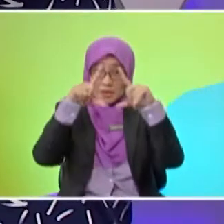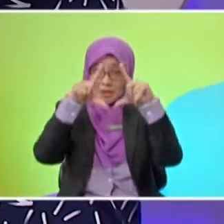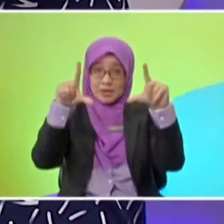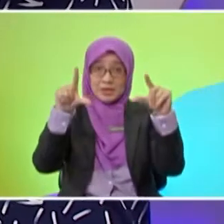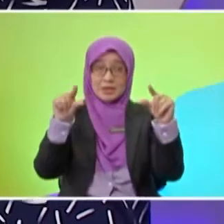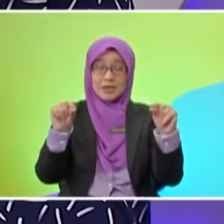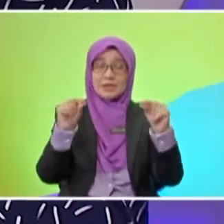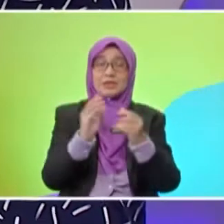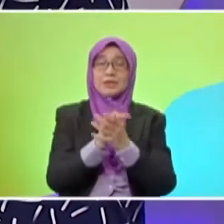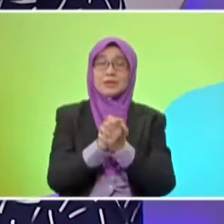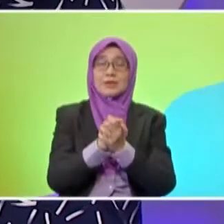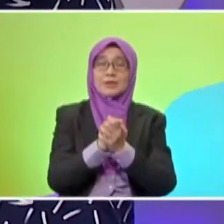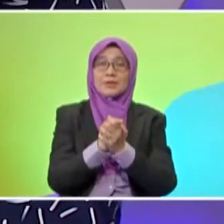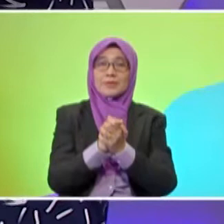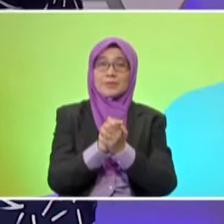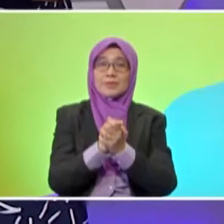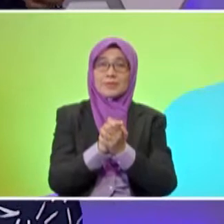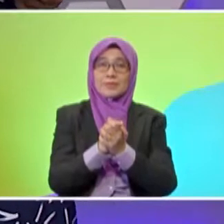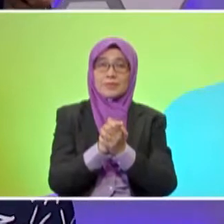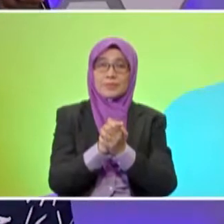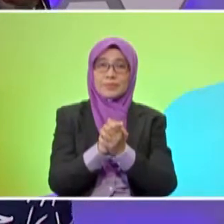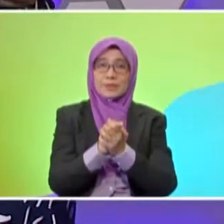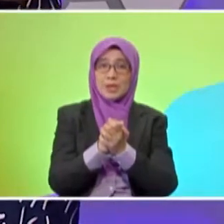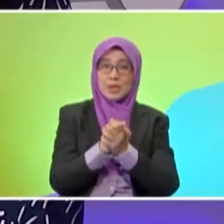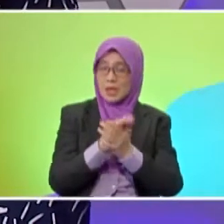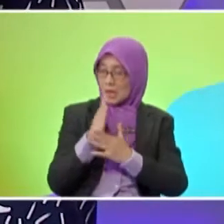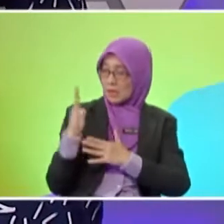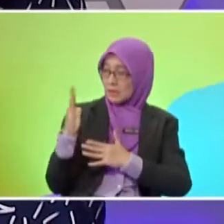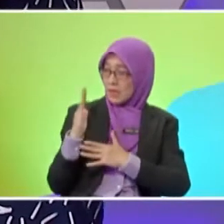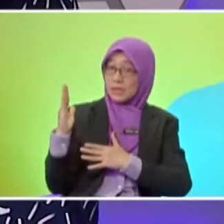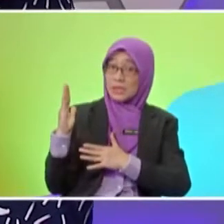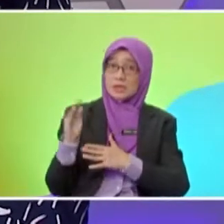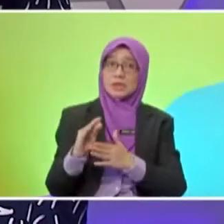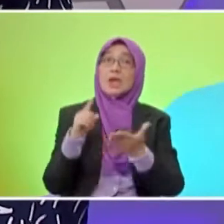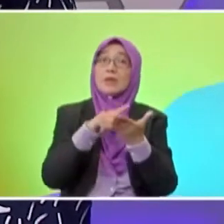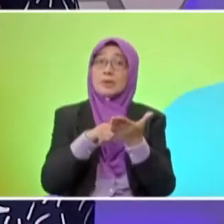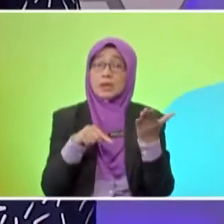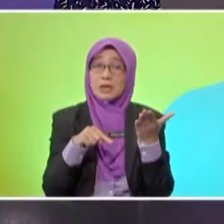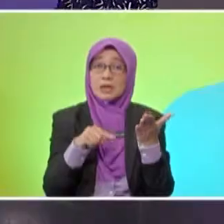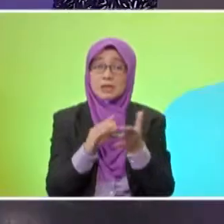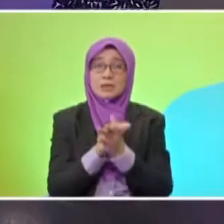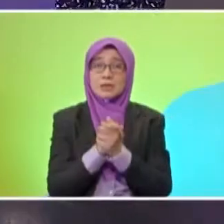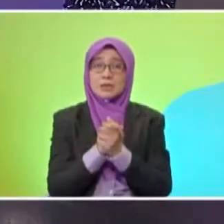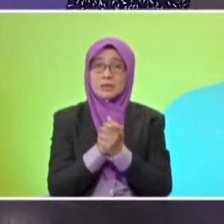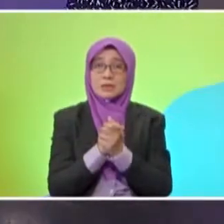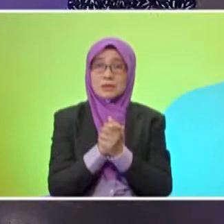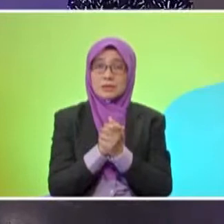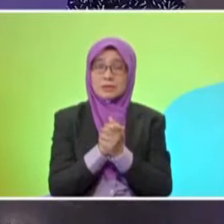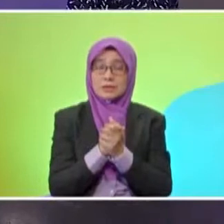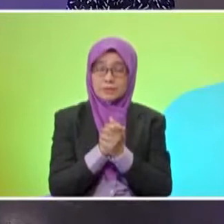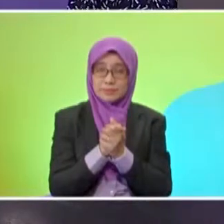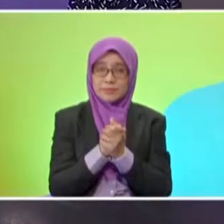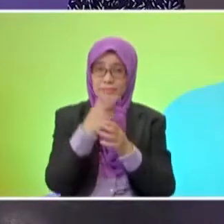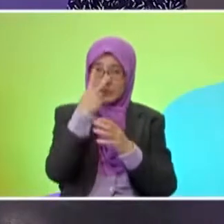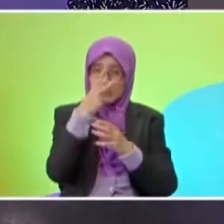enggak bagi yang disebelah kanannya event tuh agak-agak tuh hewan yang penuh Oke protein tubuh lihat